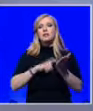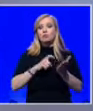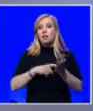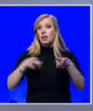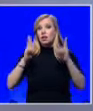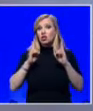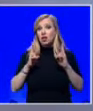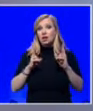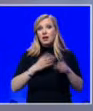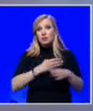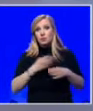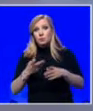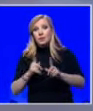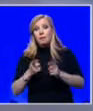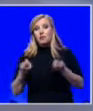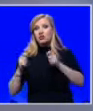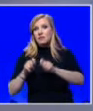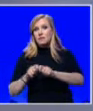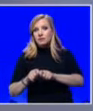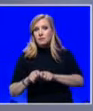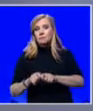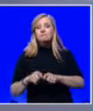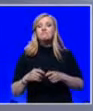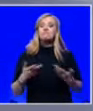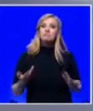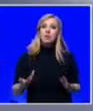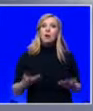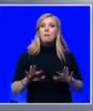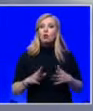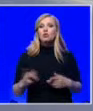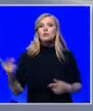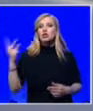решения и не се довършиха? Най-вероятно ще се повтори същото.